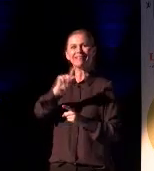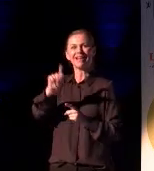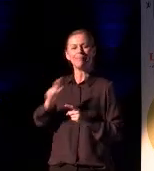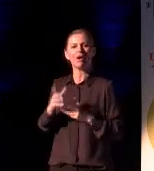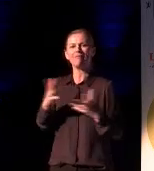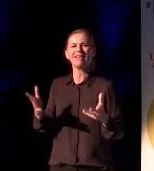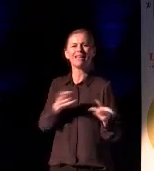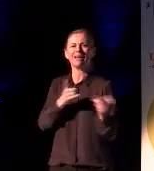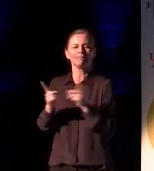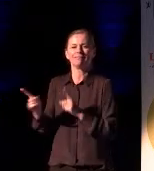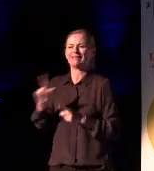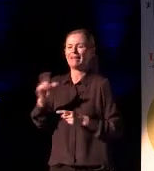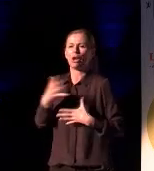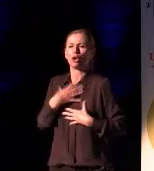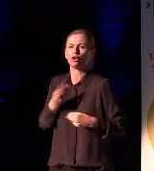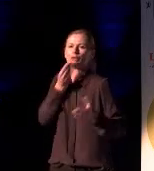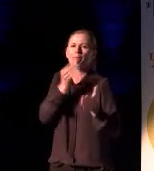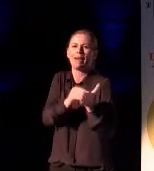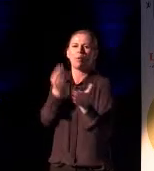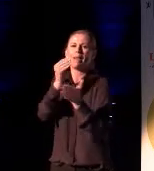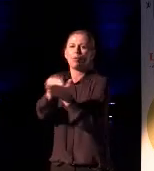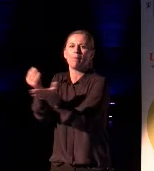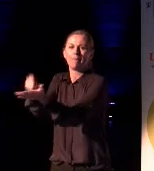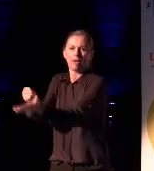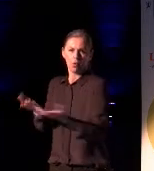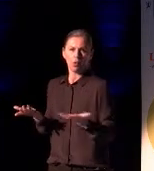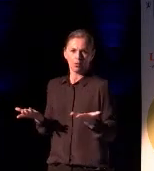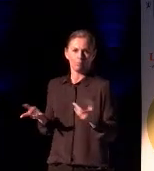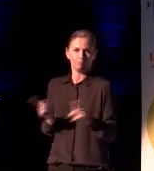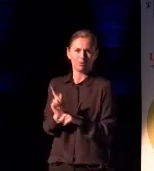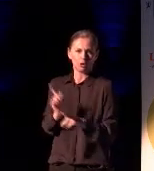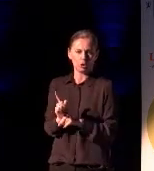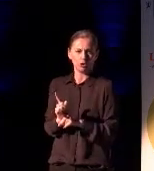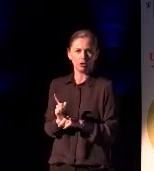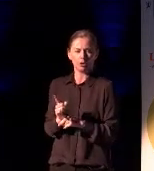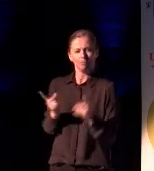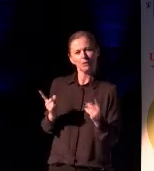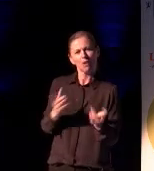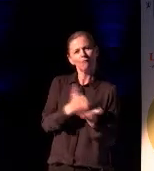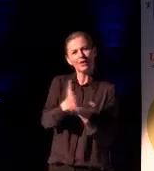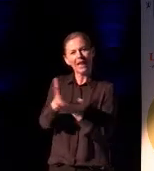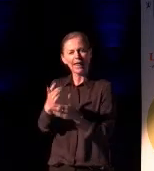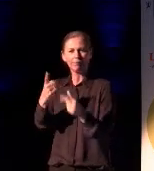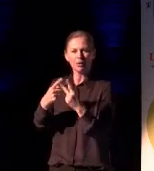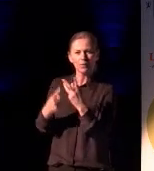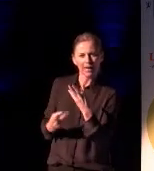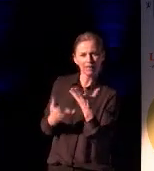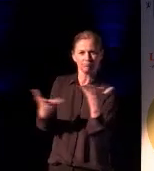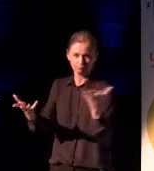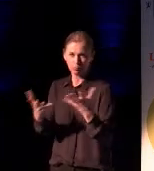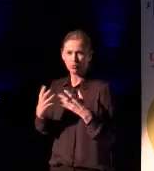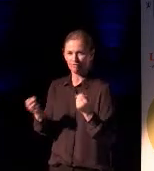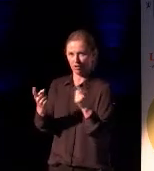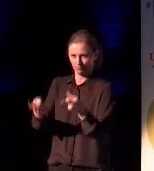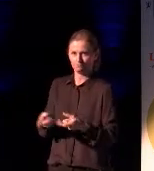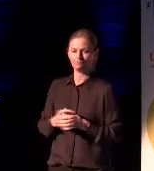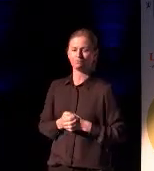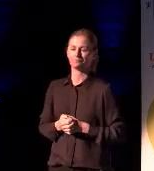hvilket tema man på en måte ønsker å melde seg på, og der det muligheter å, liksom fordele prioriteringer også utifra